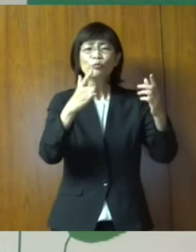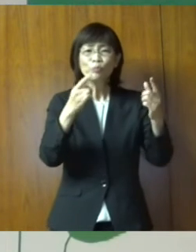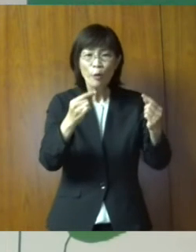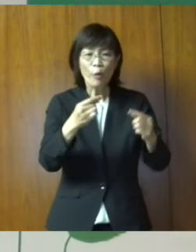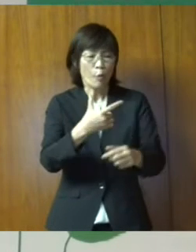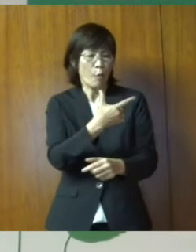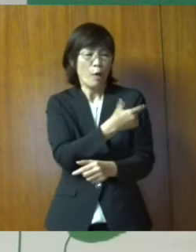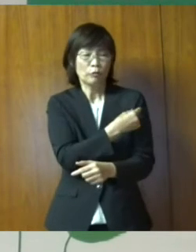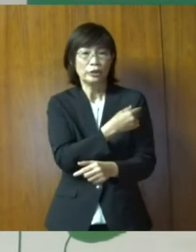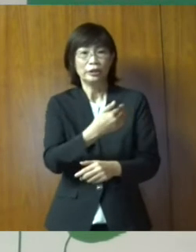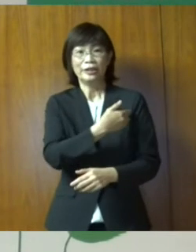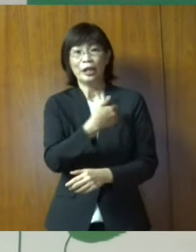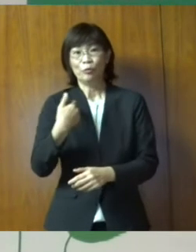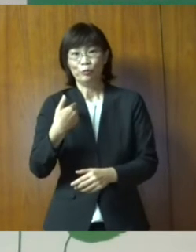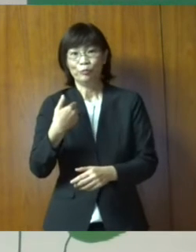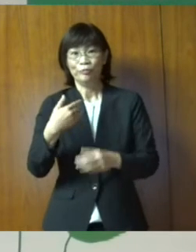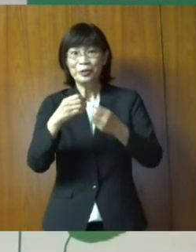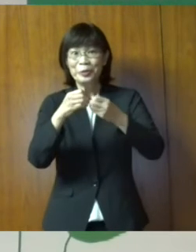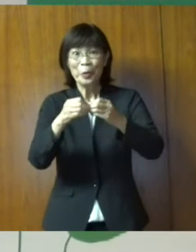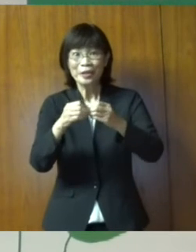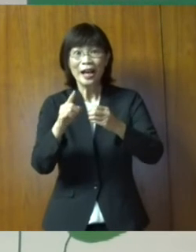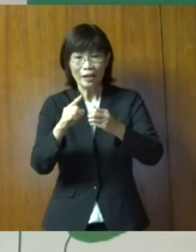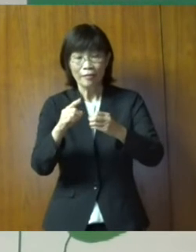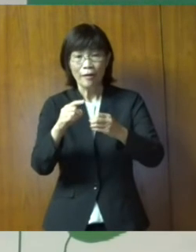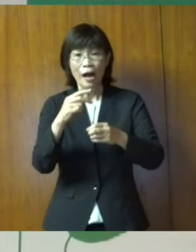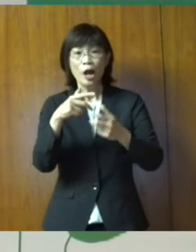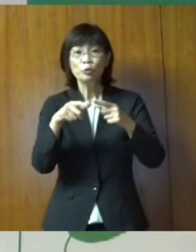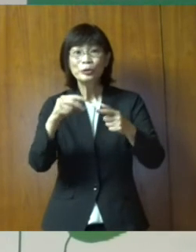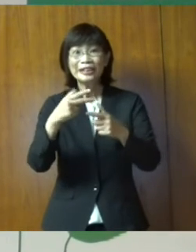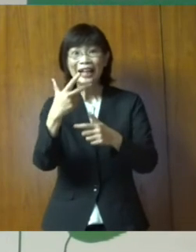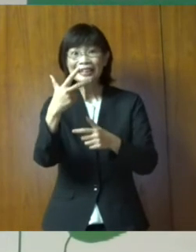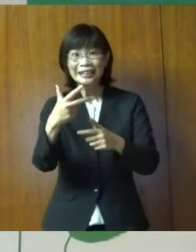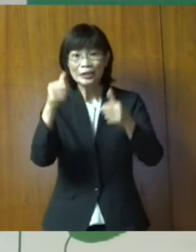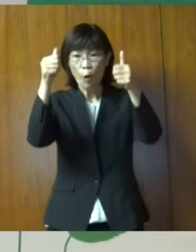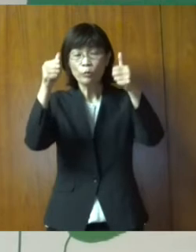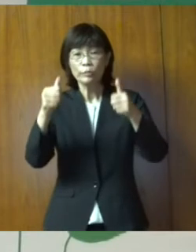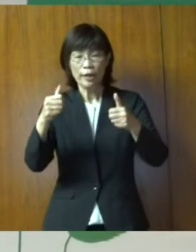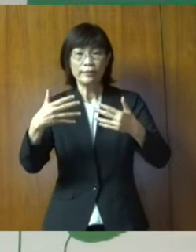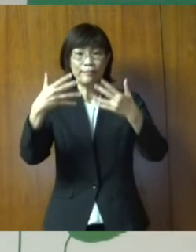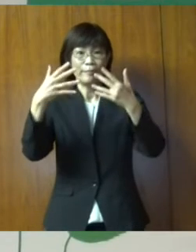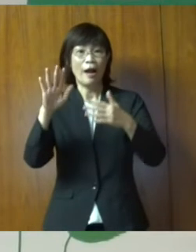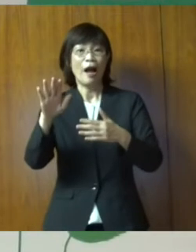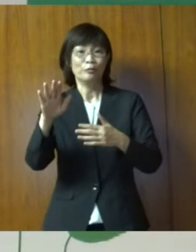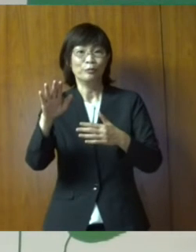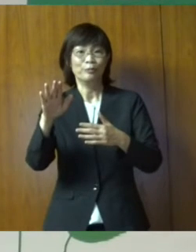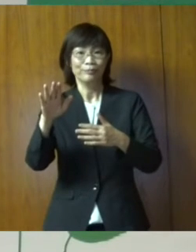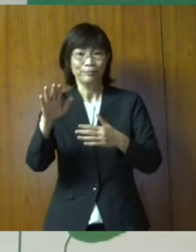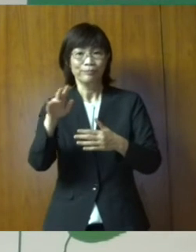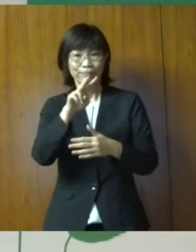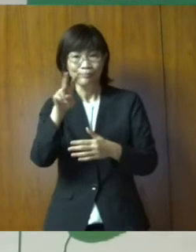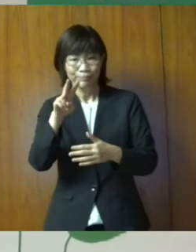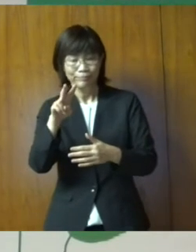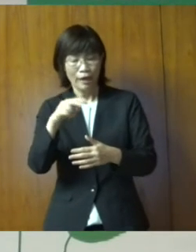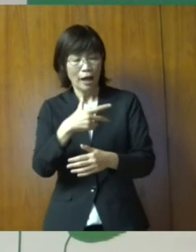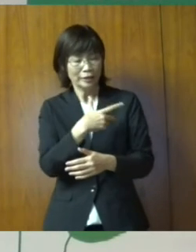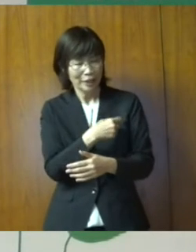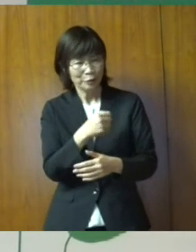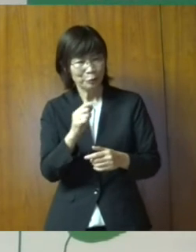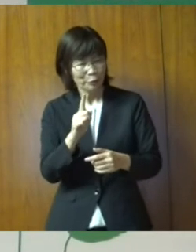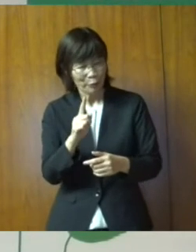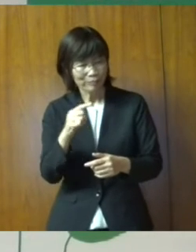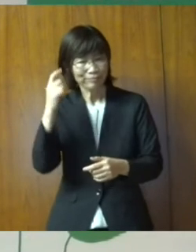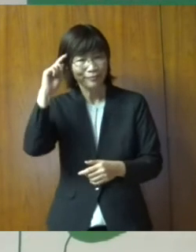施します。詳細は市ホームページに掲載しています。ぜひこの機会に接種をご検討ください